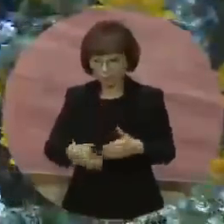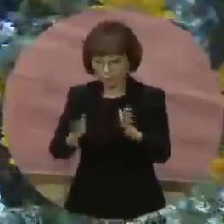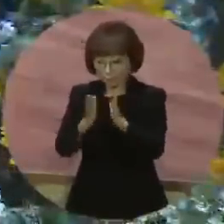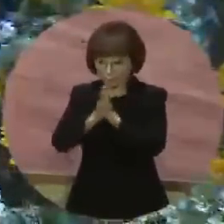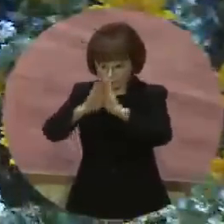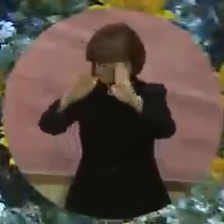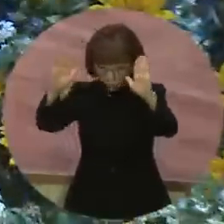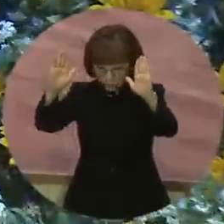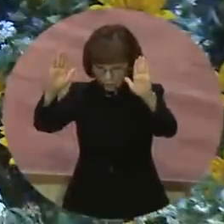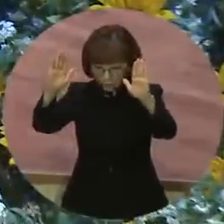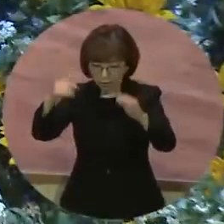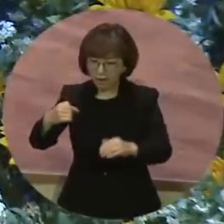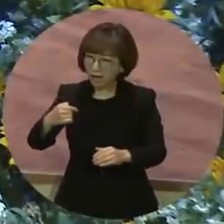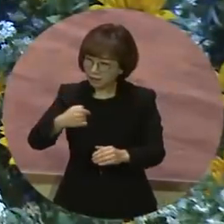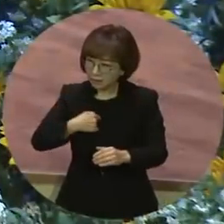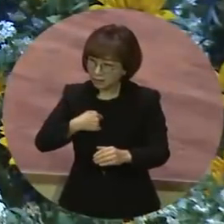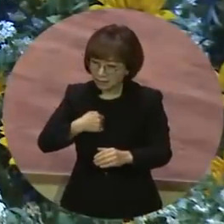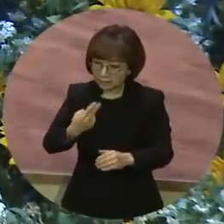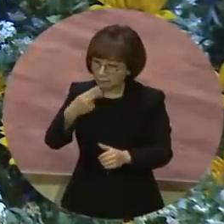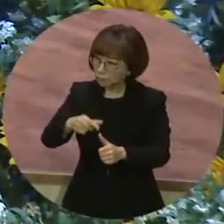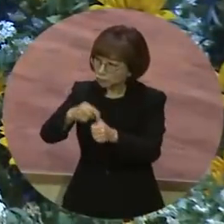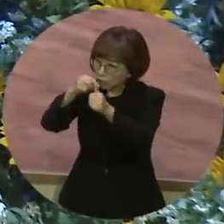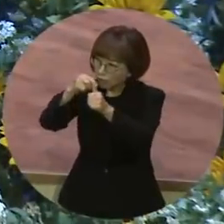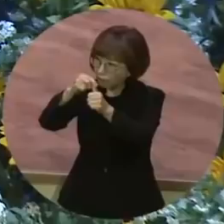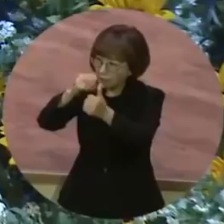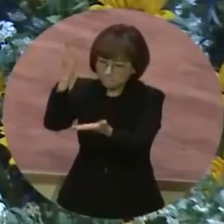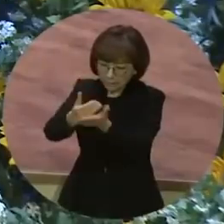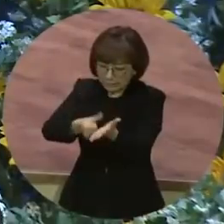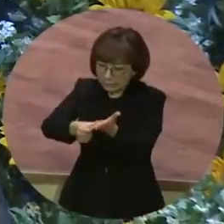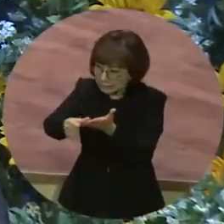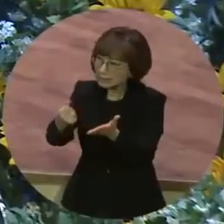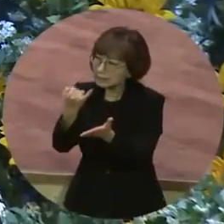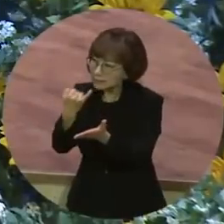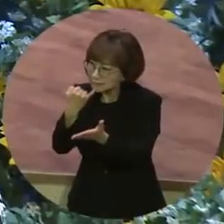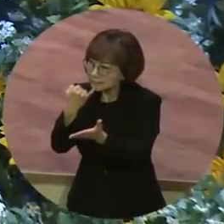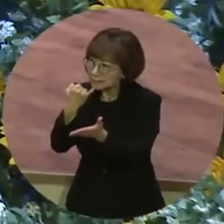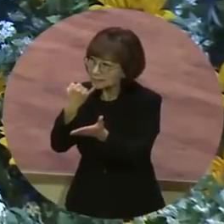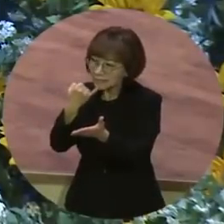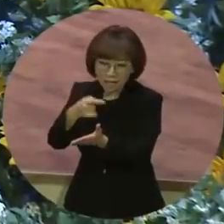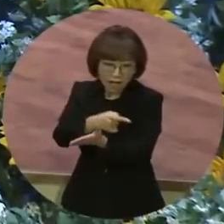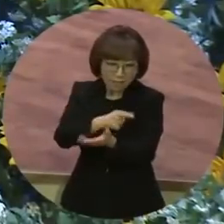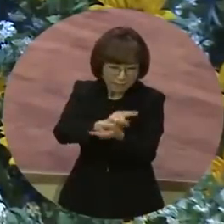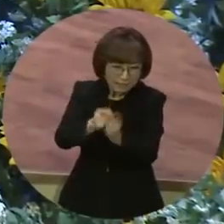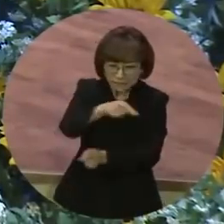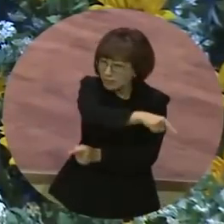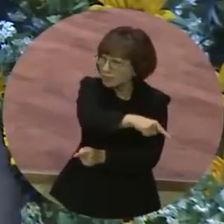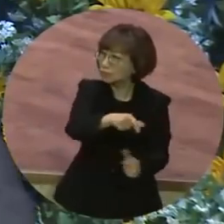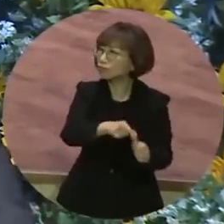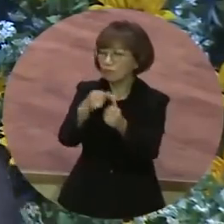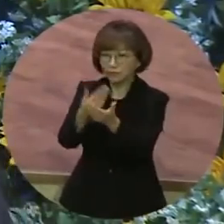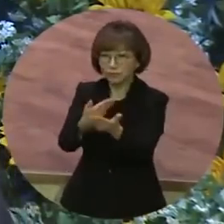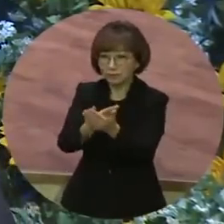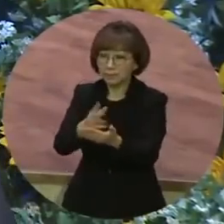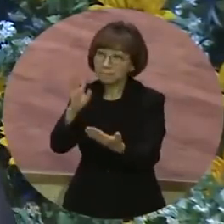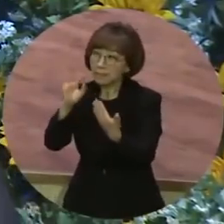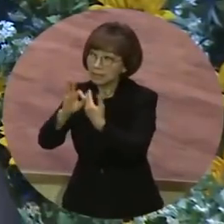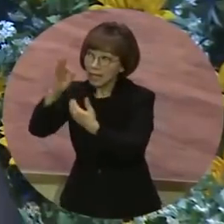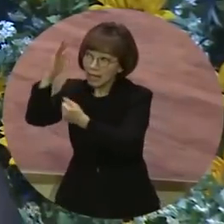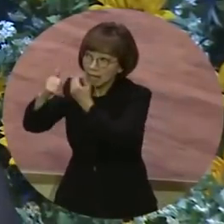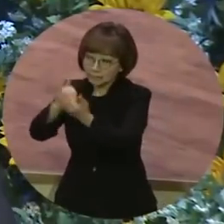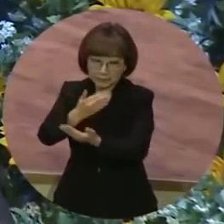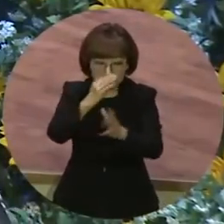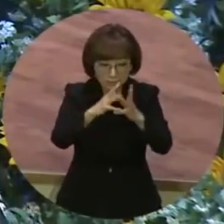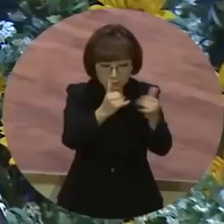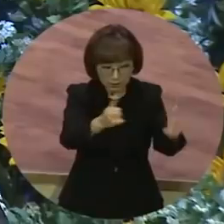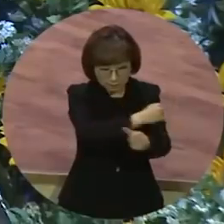자기가 생명책에 빠져도 좋으니 내 백성 용서해 주십시오. 용서 안 해 주시면 내 이름 빼주세요.